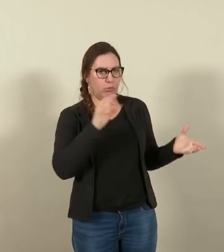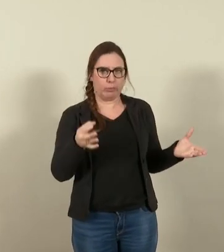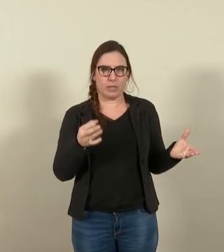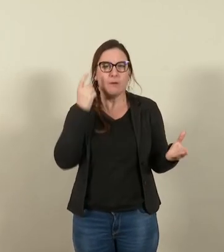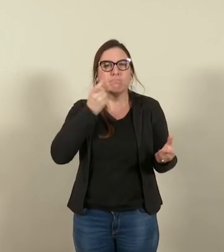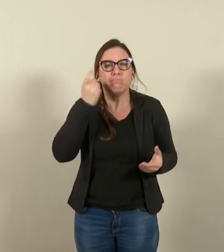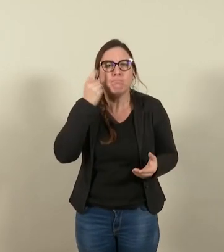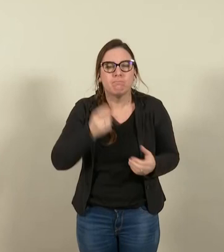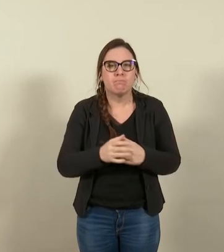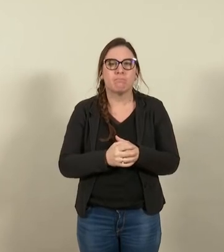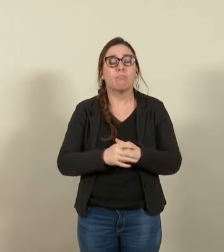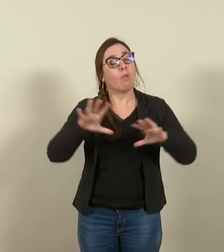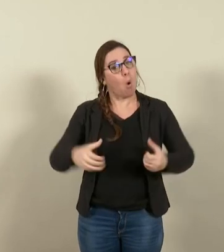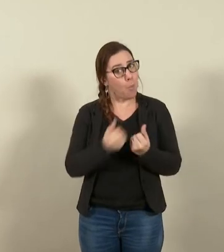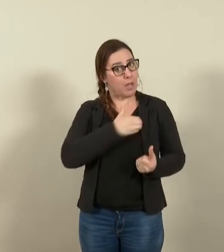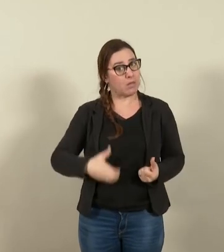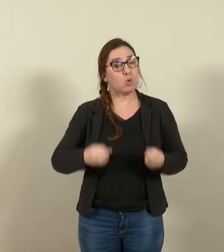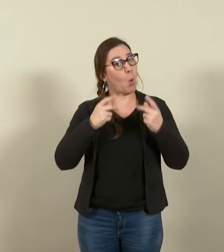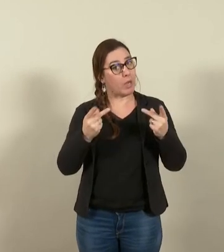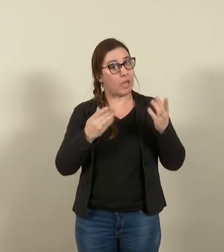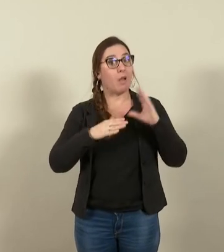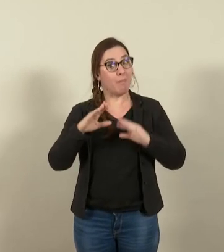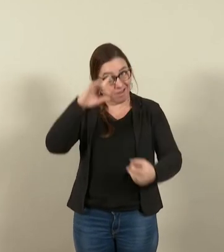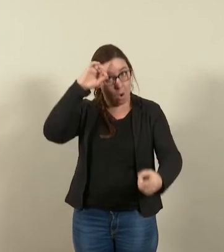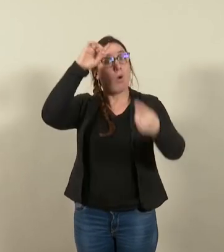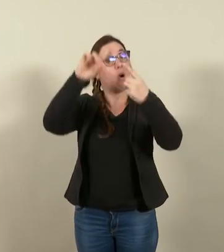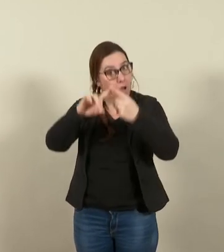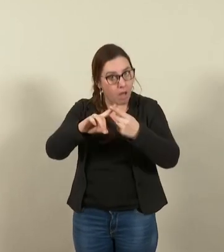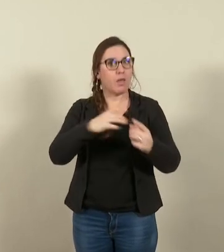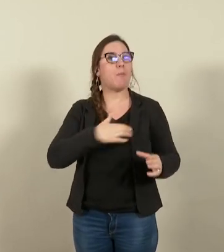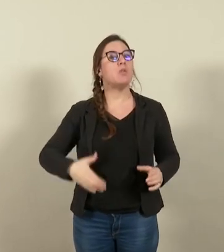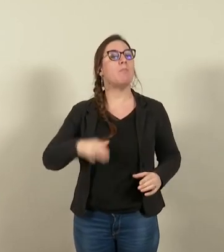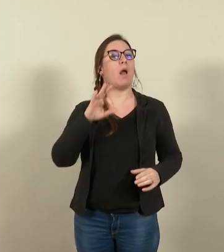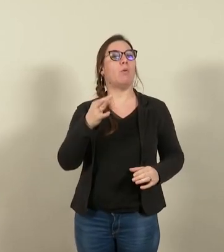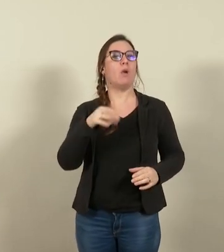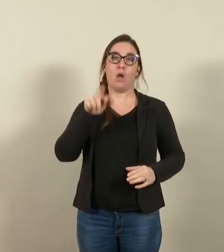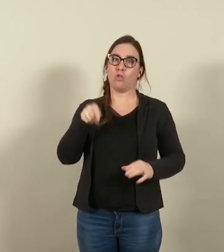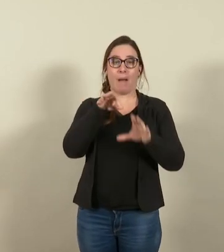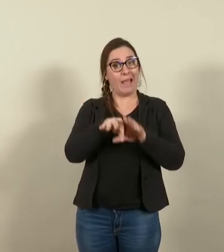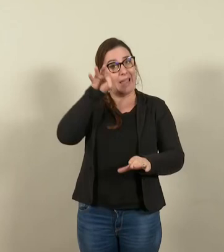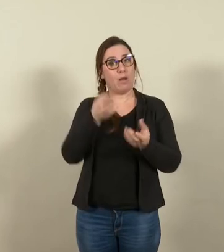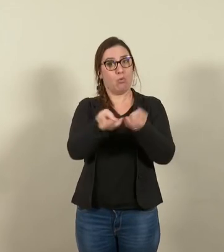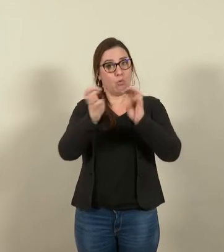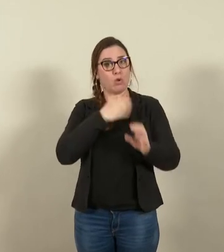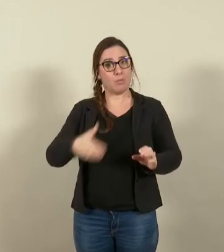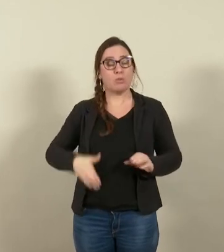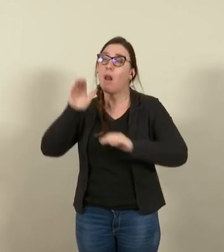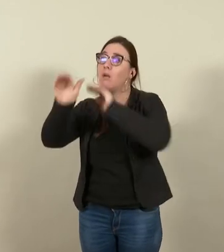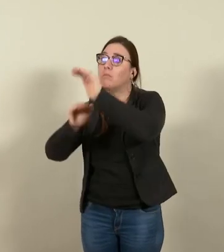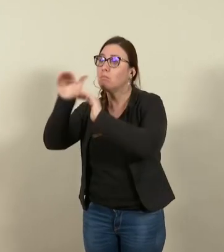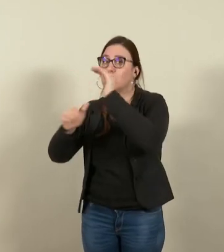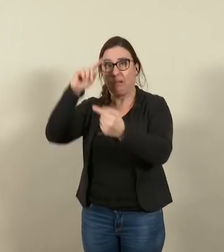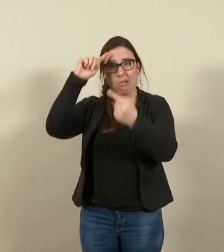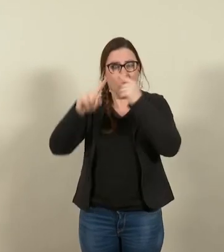sûr pas de compétence municipale mais bien un intérêt donc municipal il est normal que les élus donc du conseil municipal vous interpellent sur ce